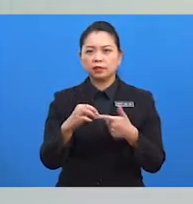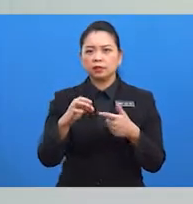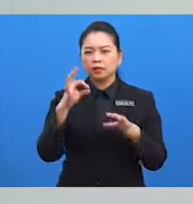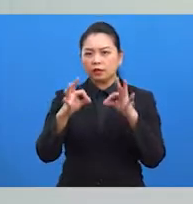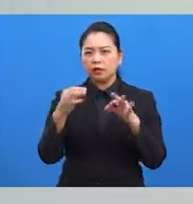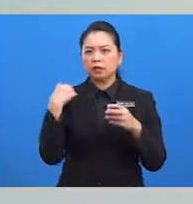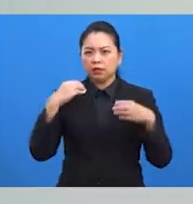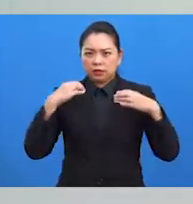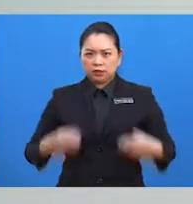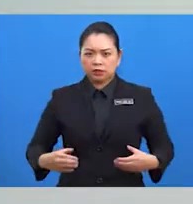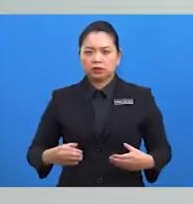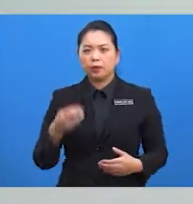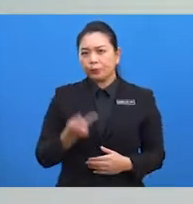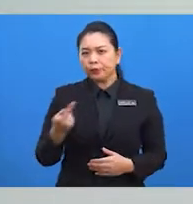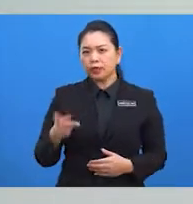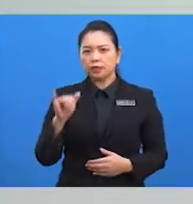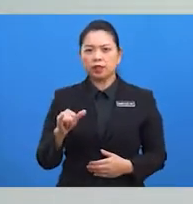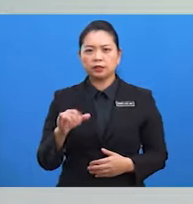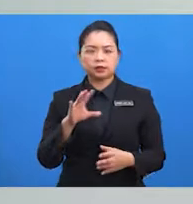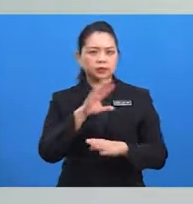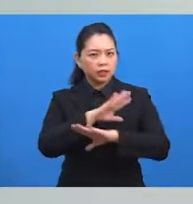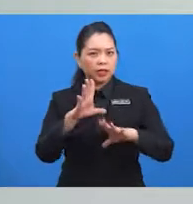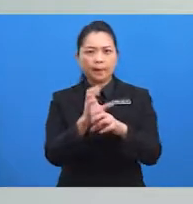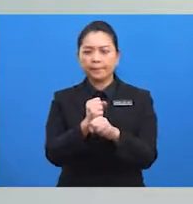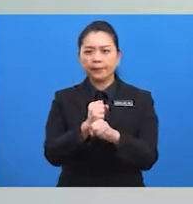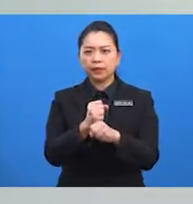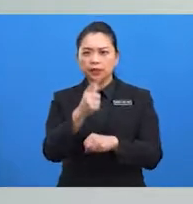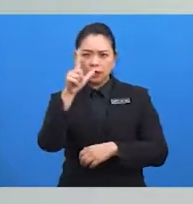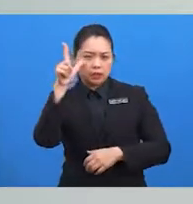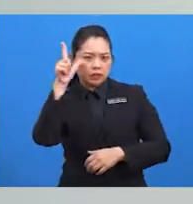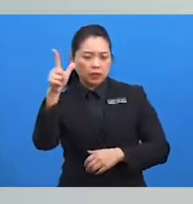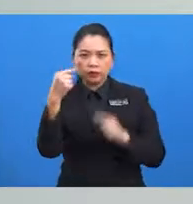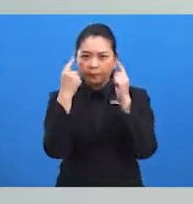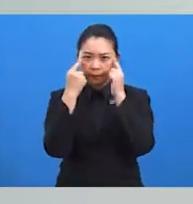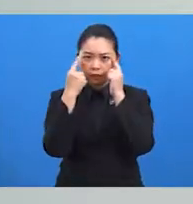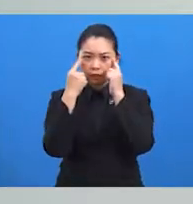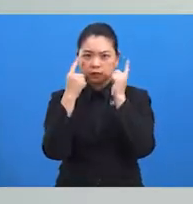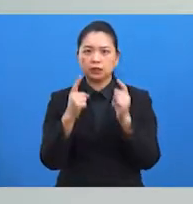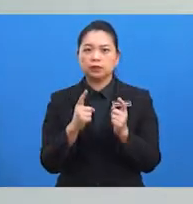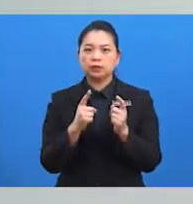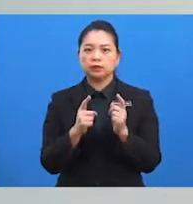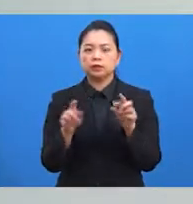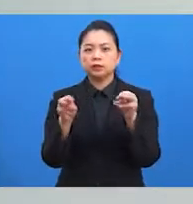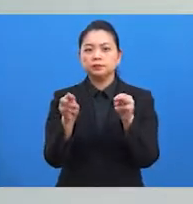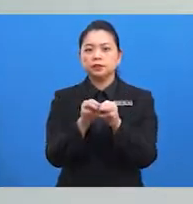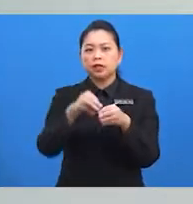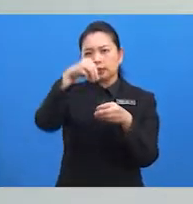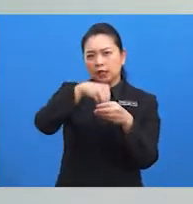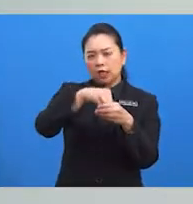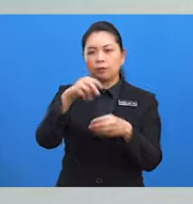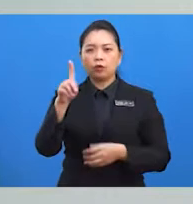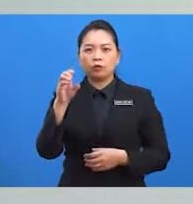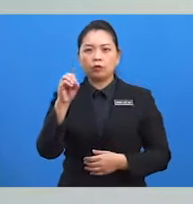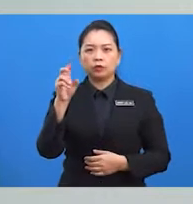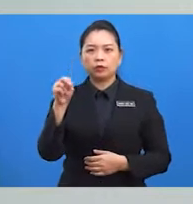pada produk yang tidak dapat dikesan oleh mata kasar seperti pakai dalaman konkrit enzim baik di